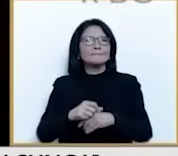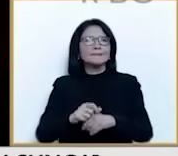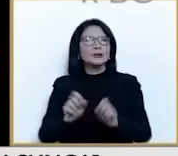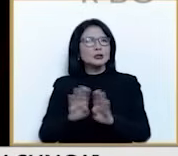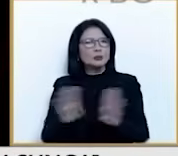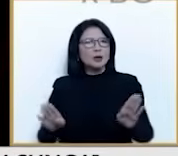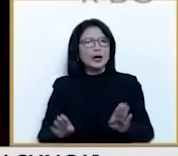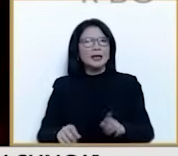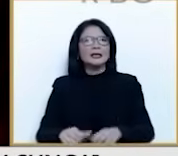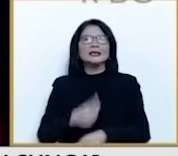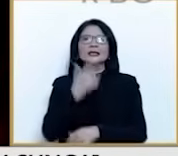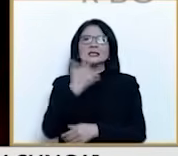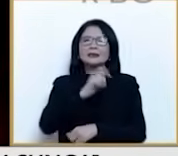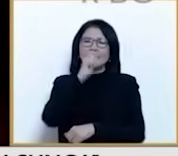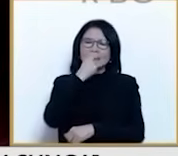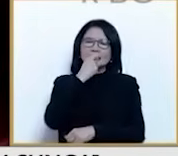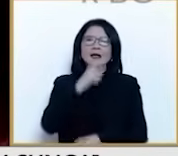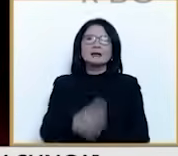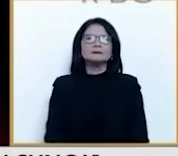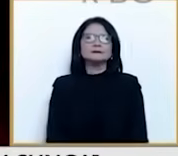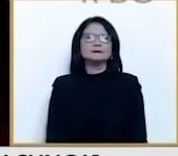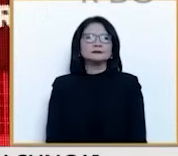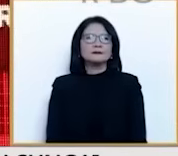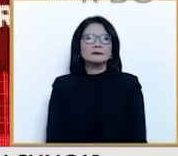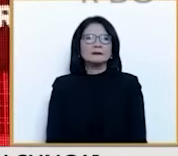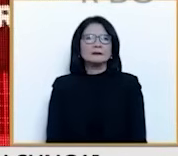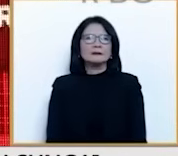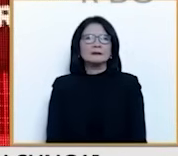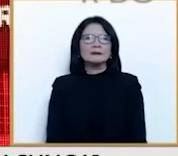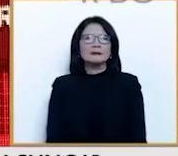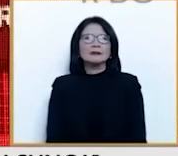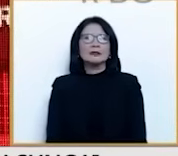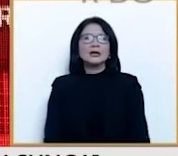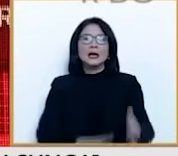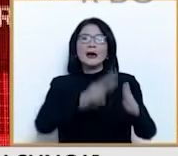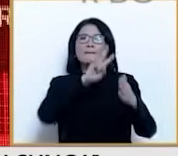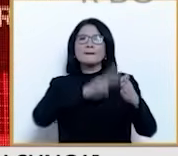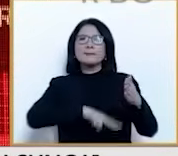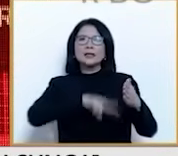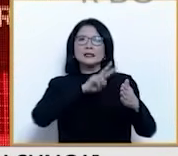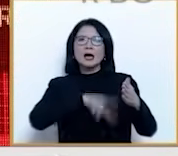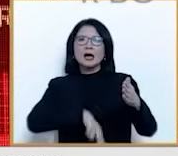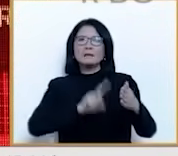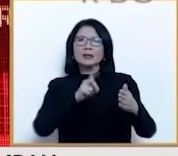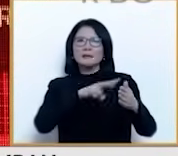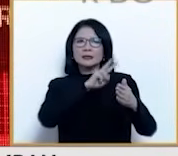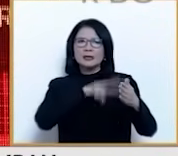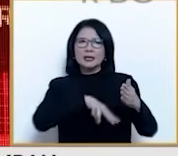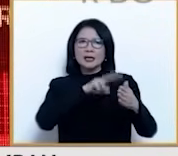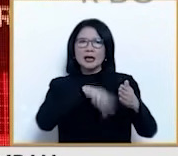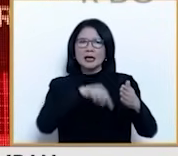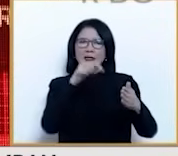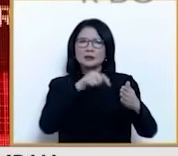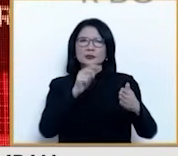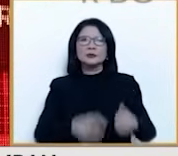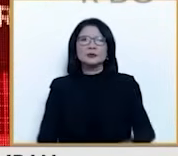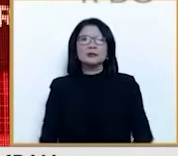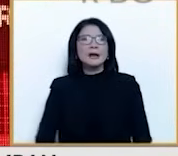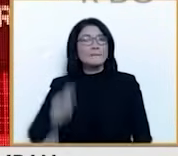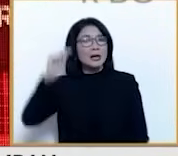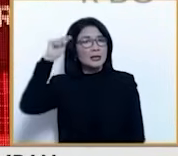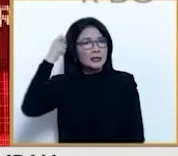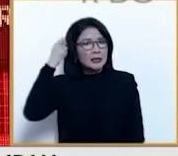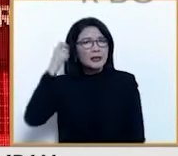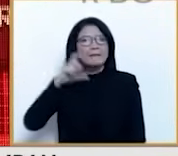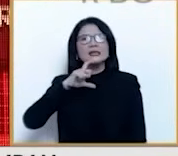terjamin kerahasiaannya. Dan kita akan membacakan pertanyaan yang masih disegel dan kami ingatkan